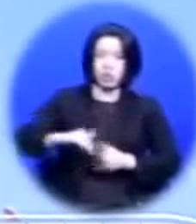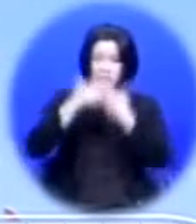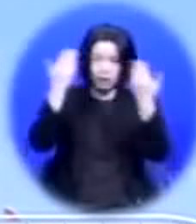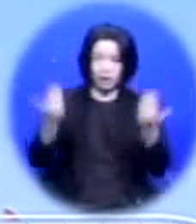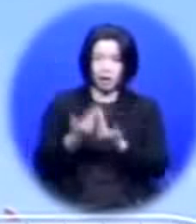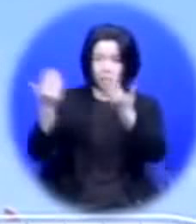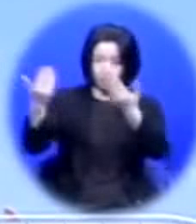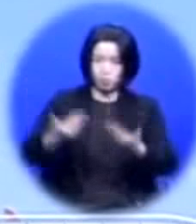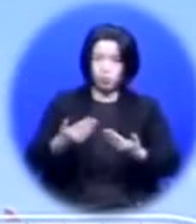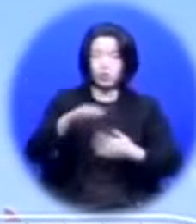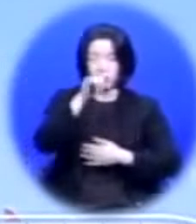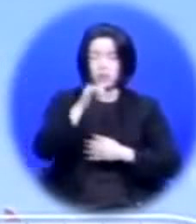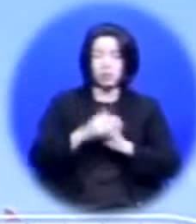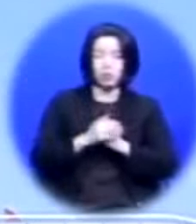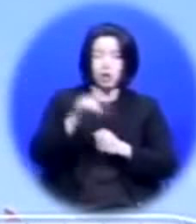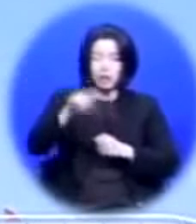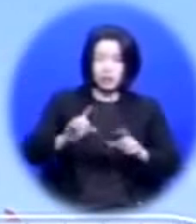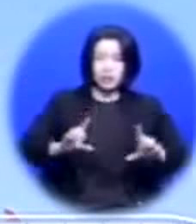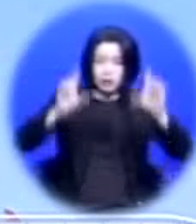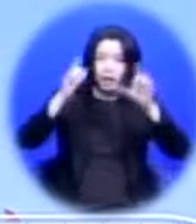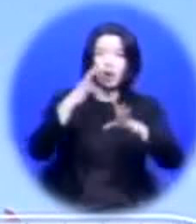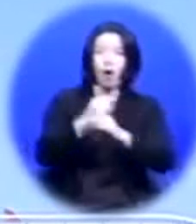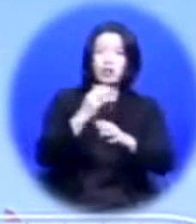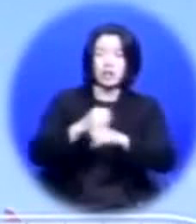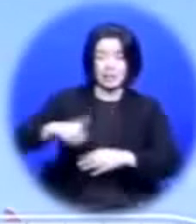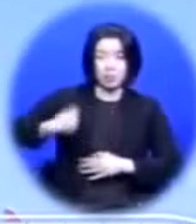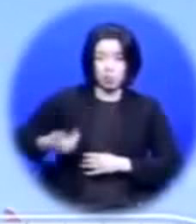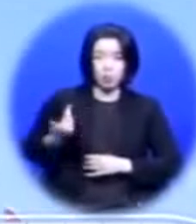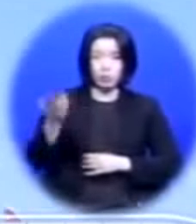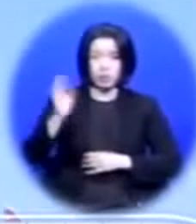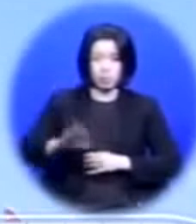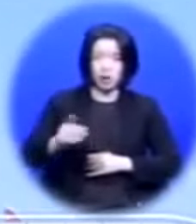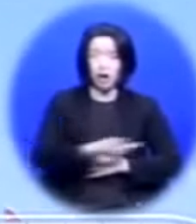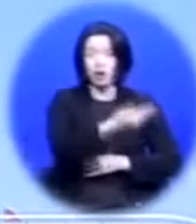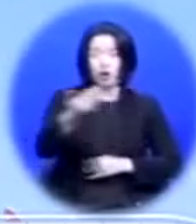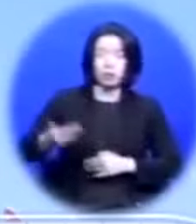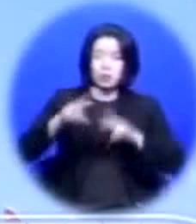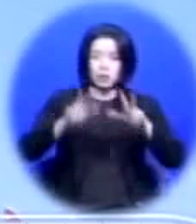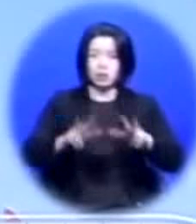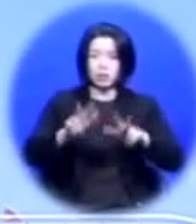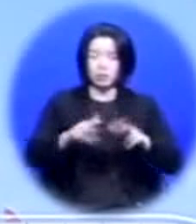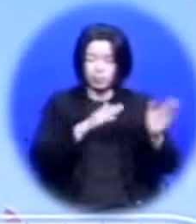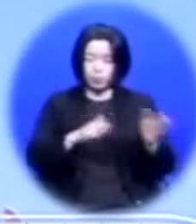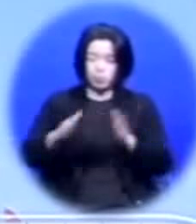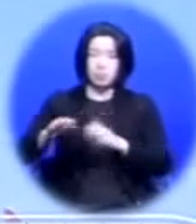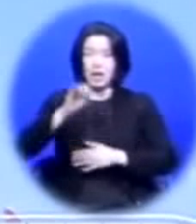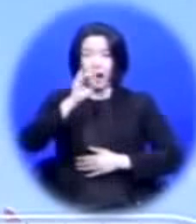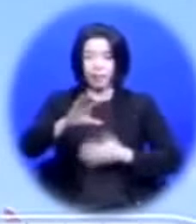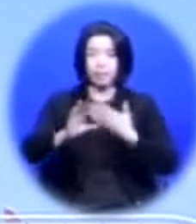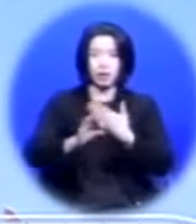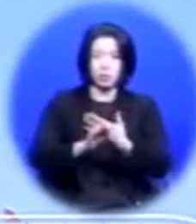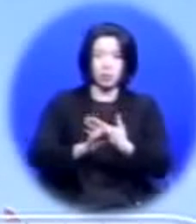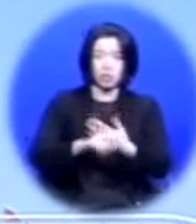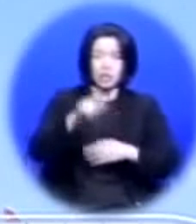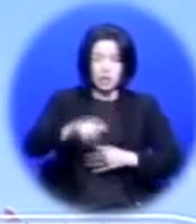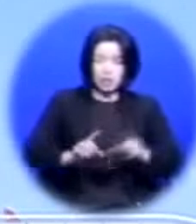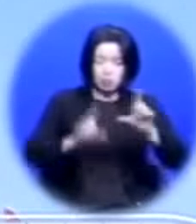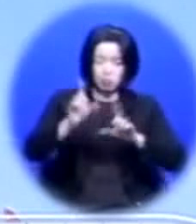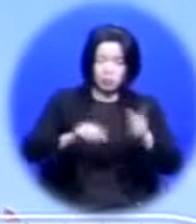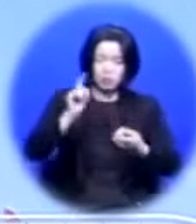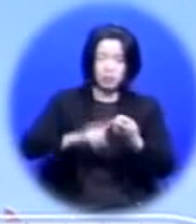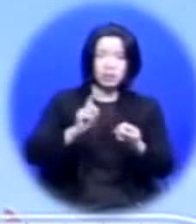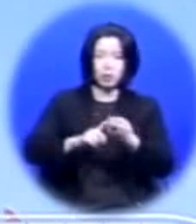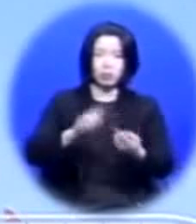주어집니다 그 날이 언제일지는 모르지만 여러분 지금 준비 안 되면이 모습 그대로